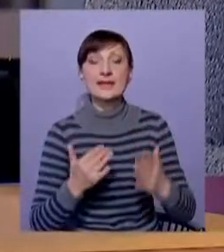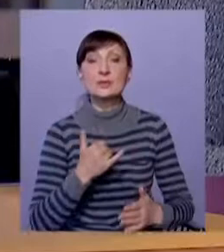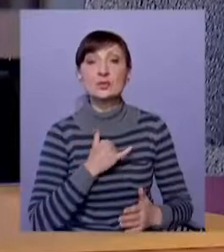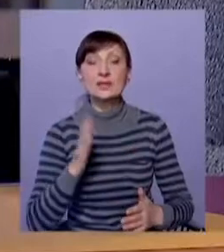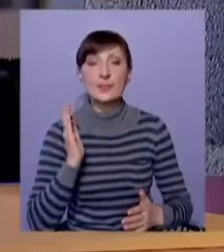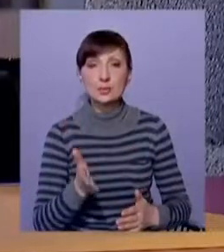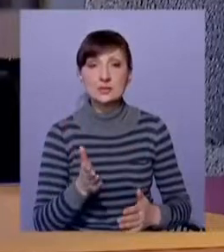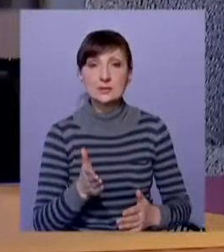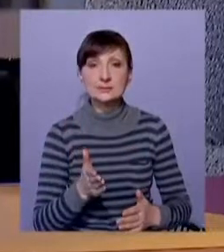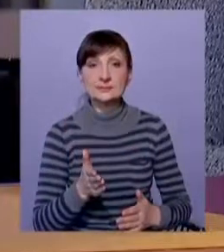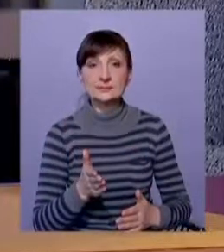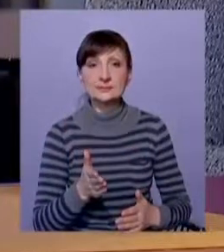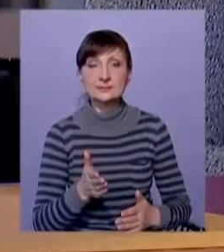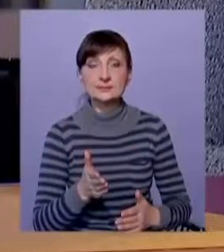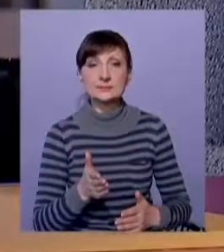будет, как говорится,